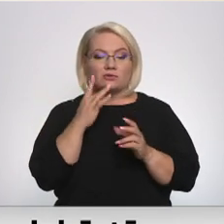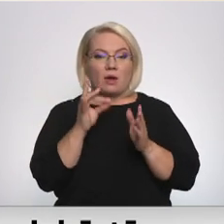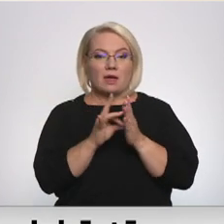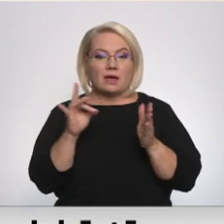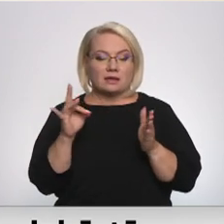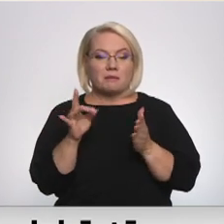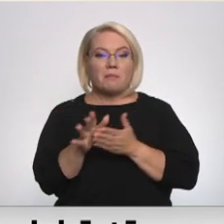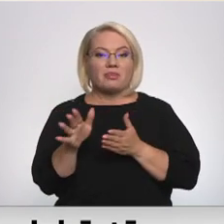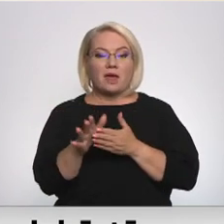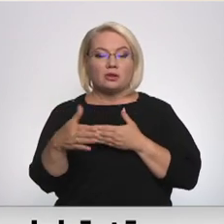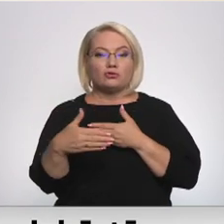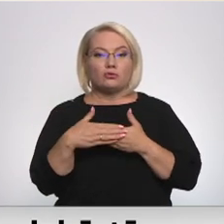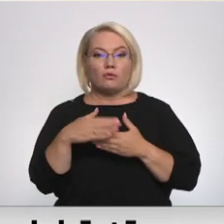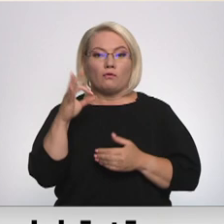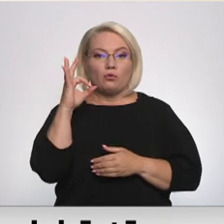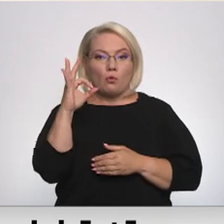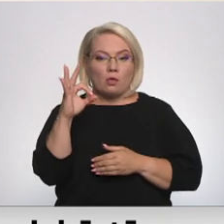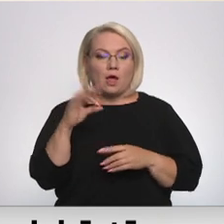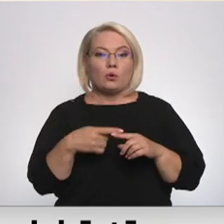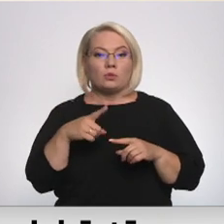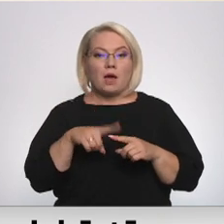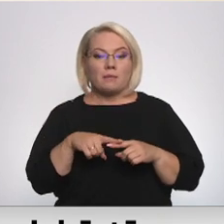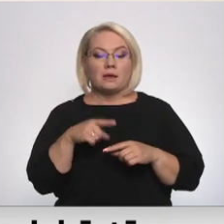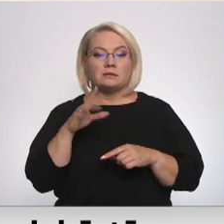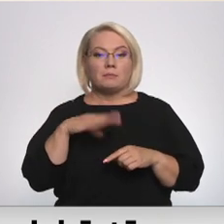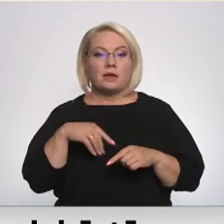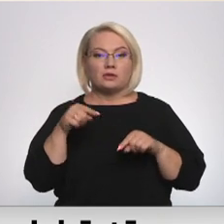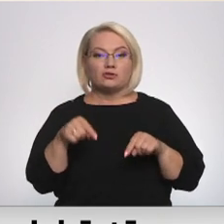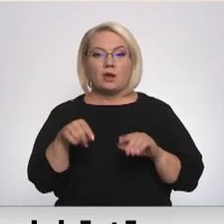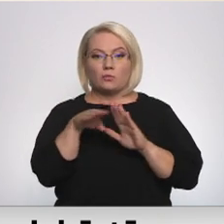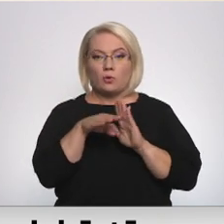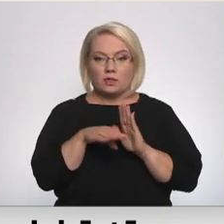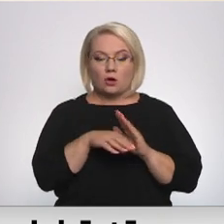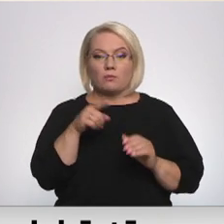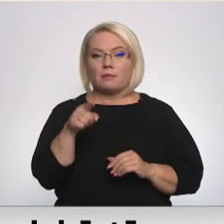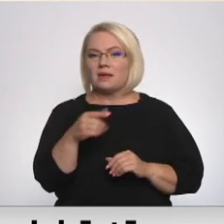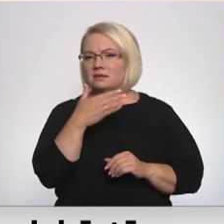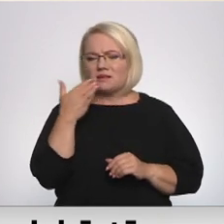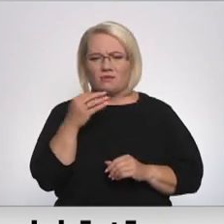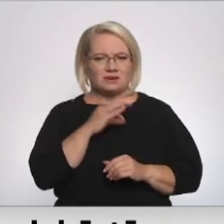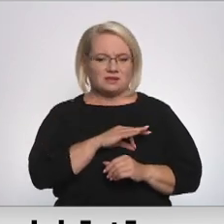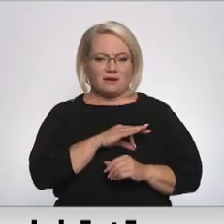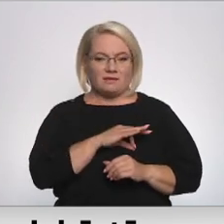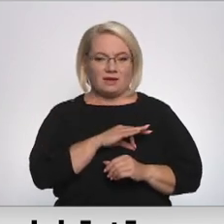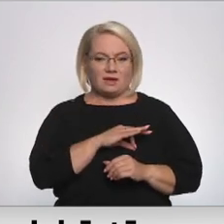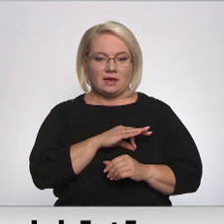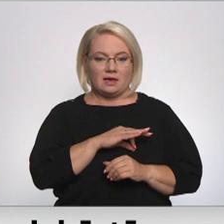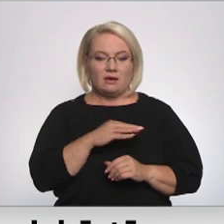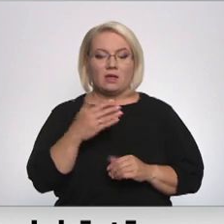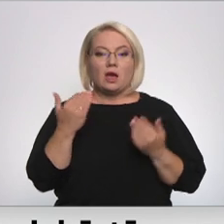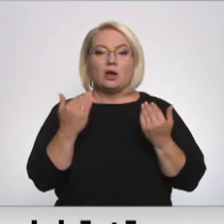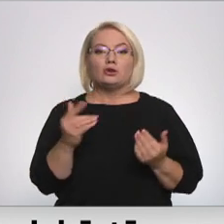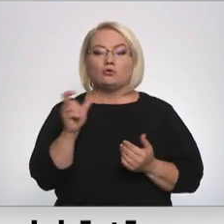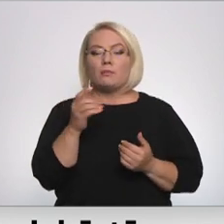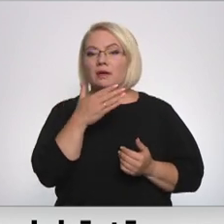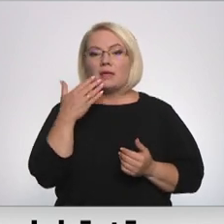ir praktiski tuvu nulē. Un tāpēc tas šobrīd pie šiem noteikumiem tas absolūti nav izdevīgi. Ja. Mums noteikti šobrīd nav izdevīgi